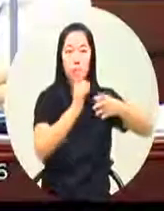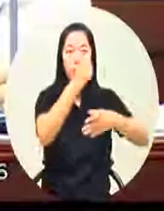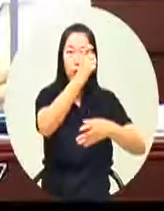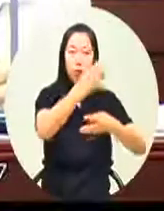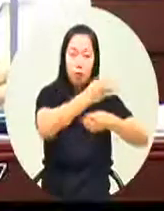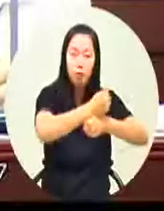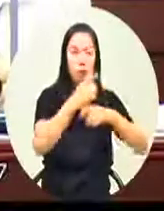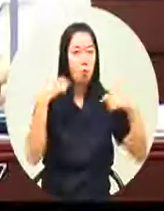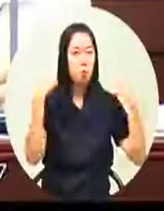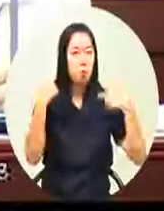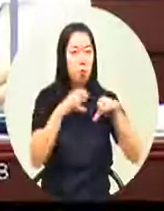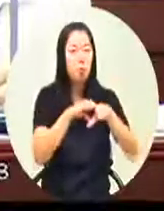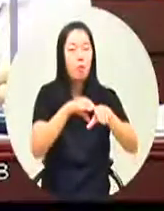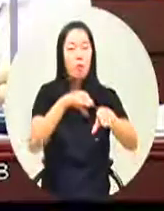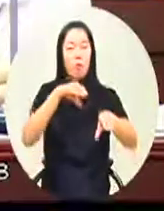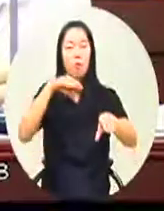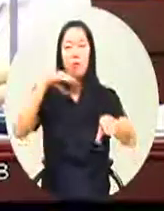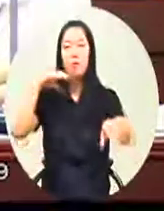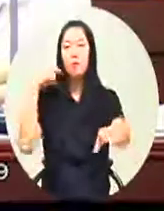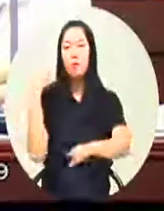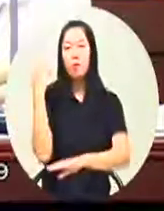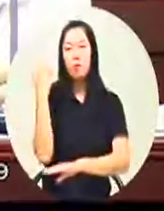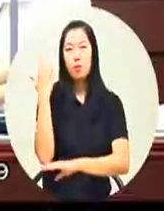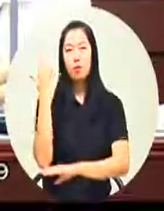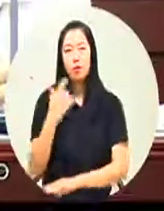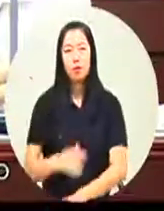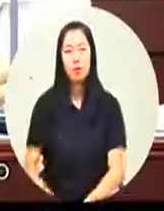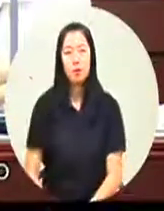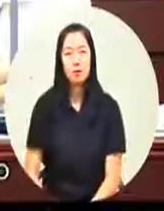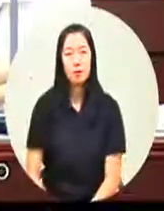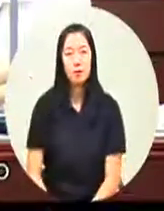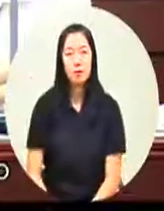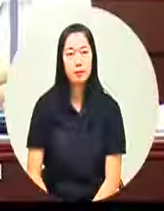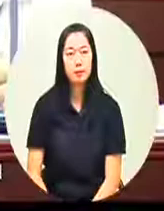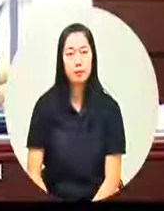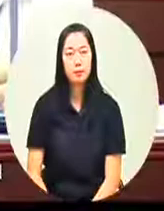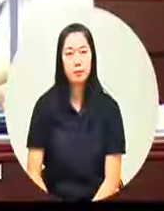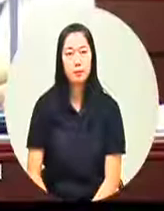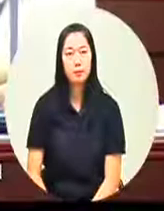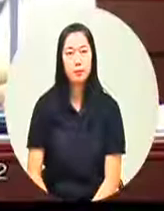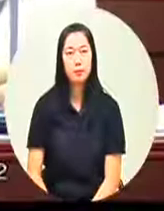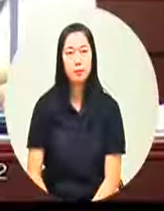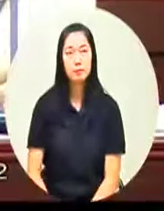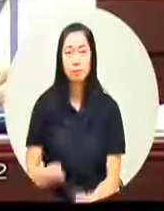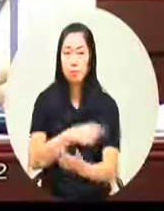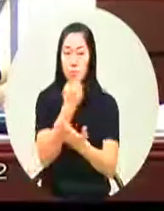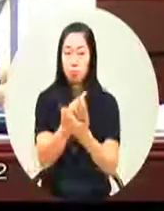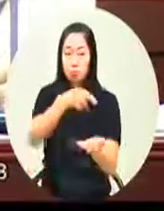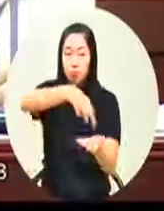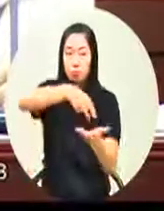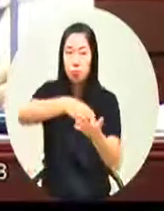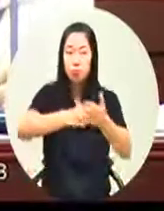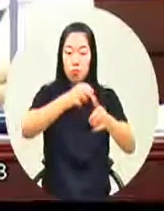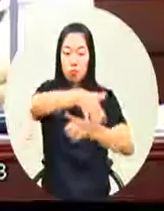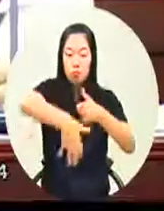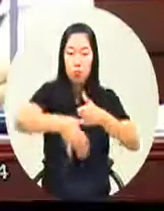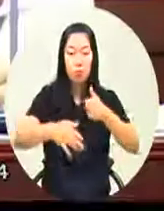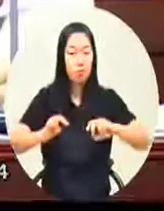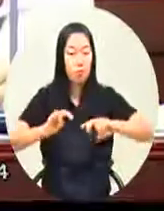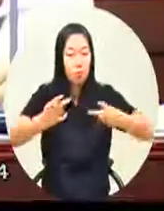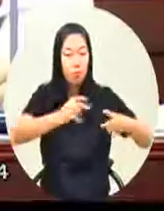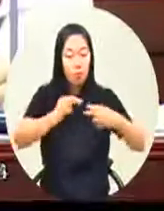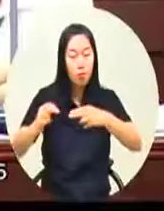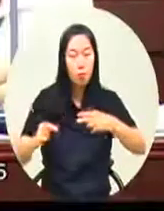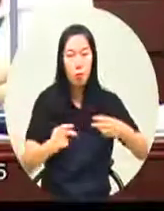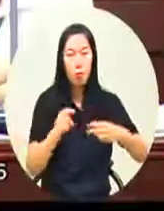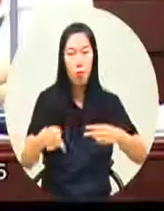常常是有很长的这个延滞停等了 对， 那整个在顶金系统交流道的改善，